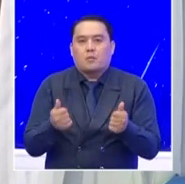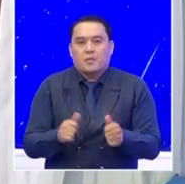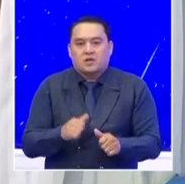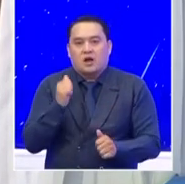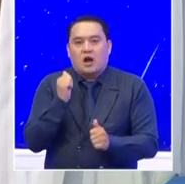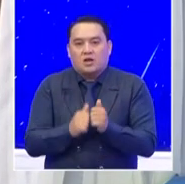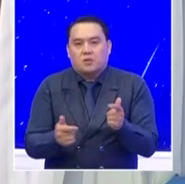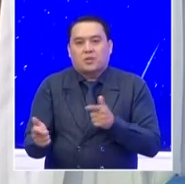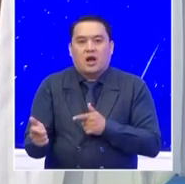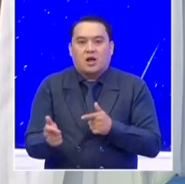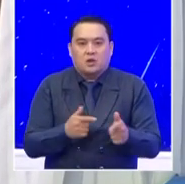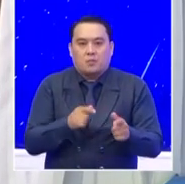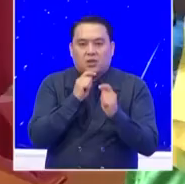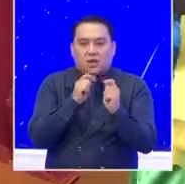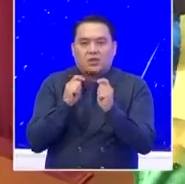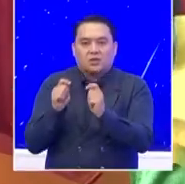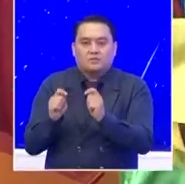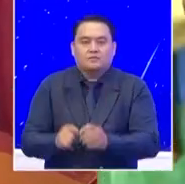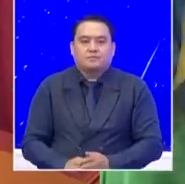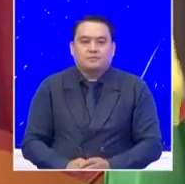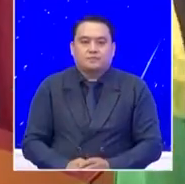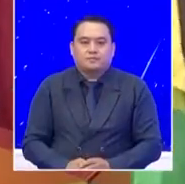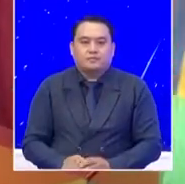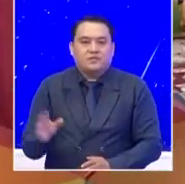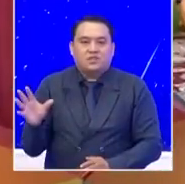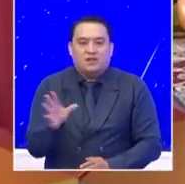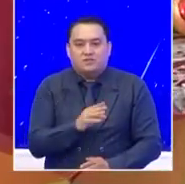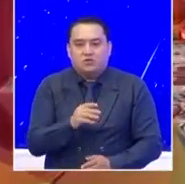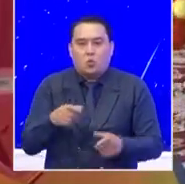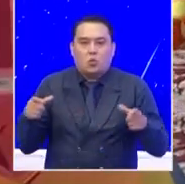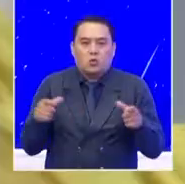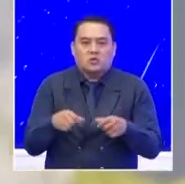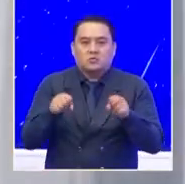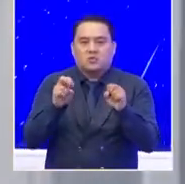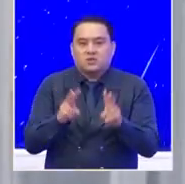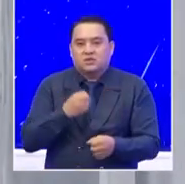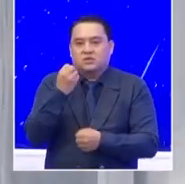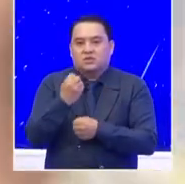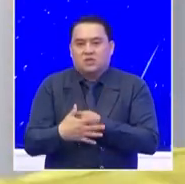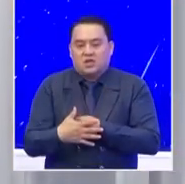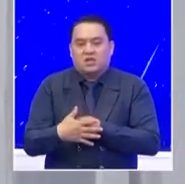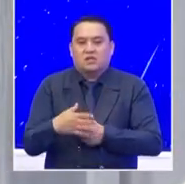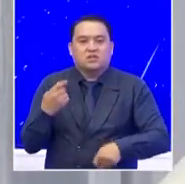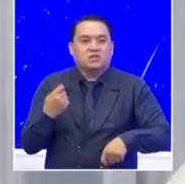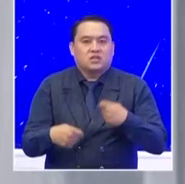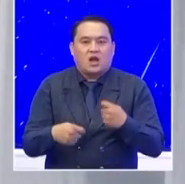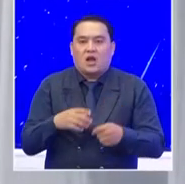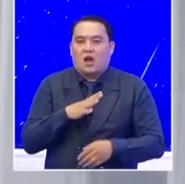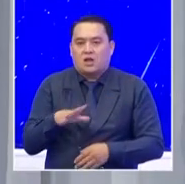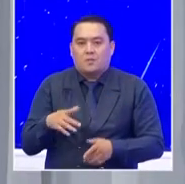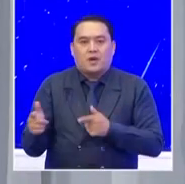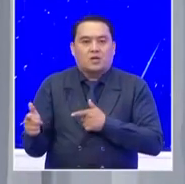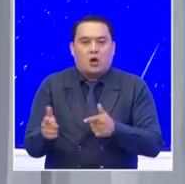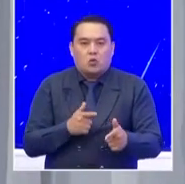для каждого приготовили подарки. Стоит сказать, что за все время карантина специалисты центра не теряли времени зря. Они подготовили и